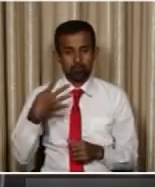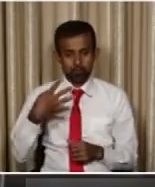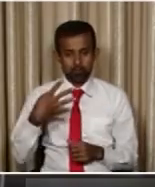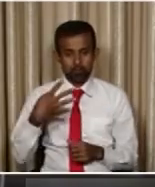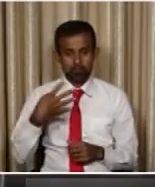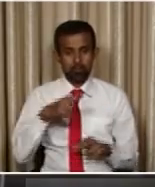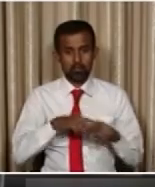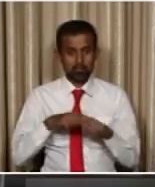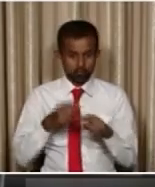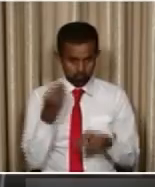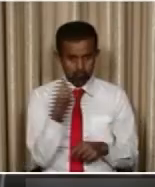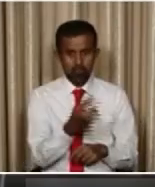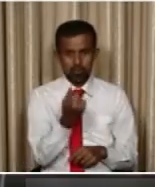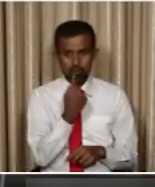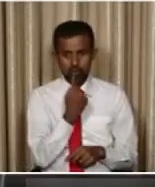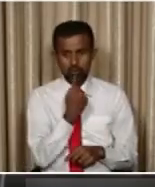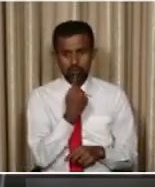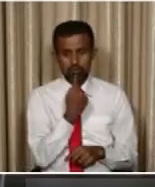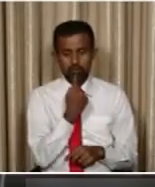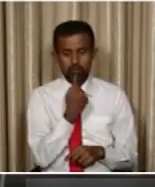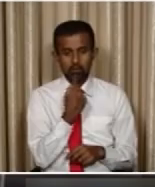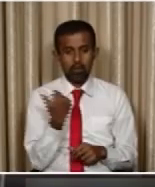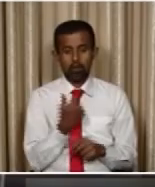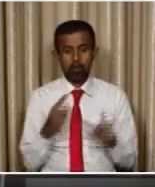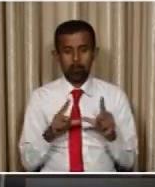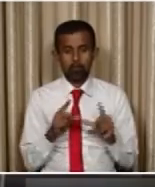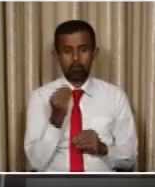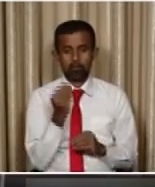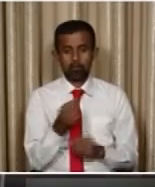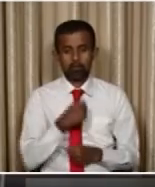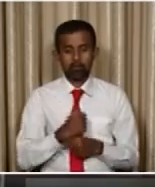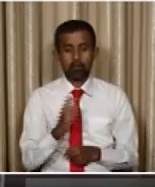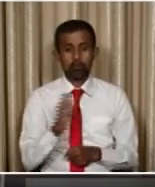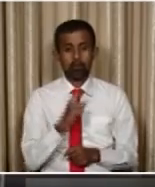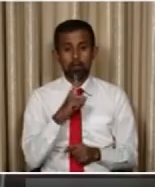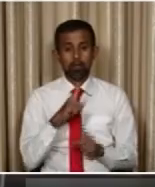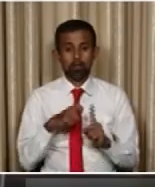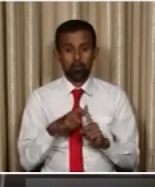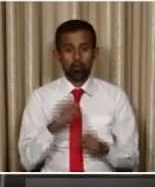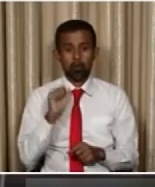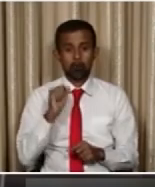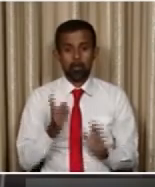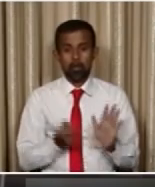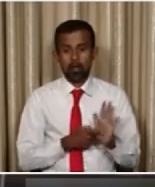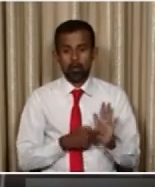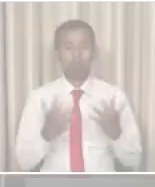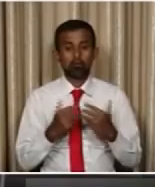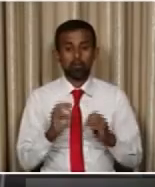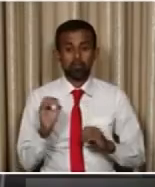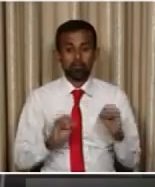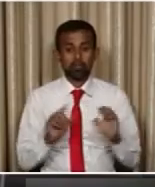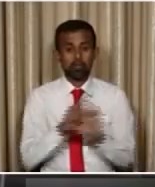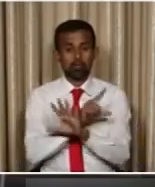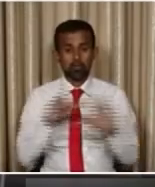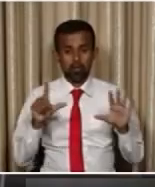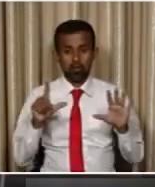මිතුරන්ට දුන්නා කියන එකනේ. හැබැයි අපි අරුතෙන් බලපත්‍රයක් දෙනවා නම් රජයට ගන්නවා 1,50,00,000. මෙතෙක් කවදාවත් ඒ වය කළා නැහැ.